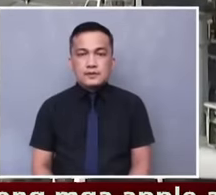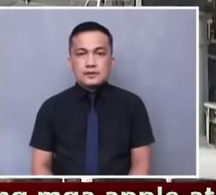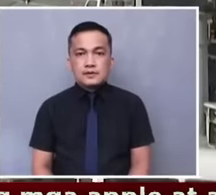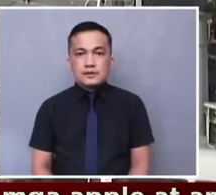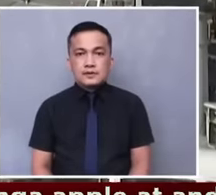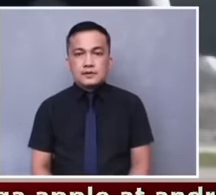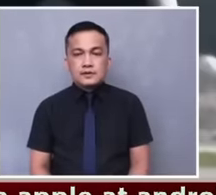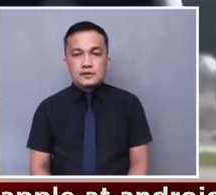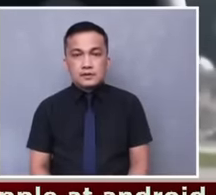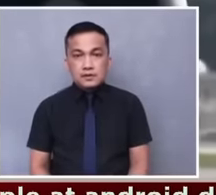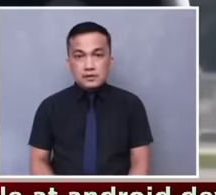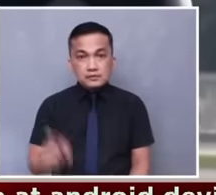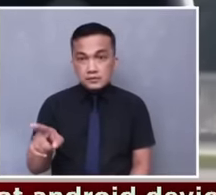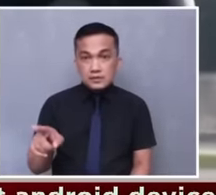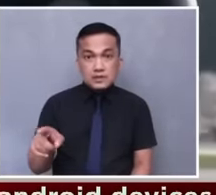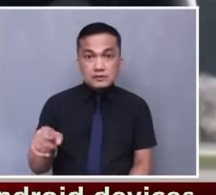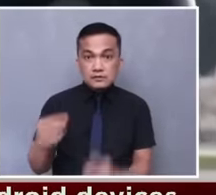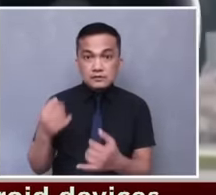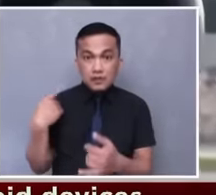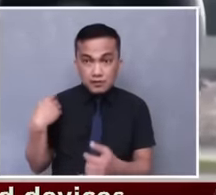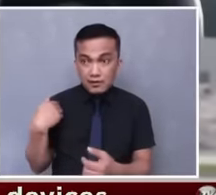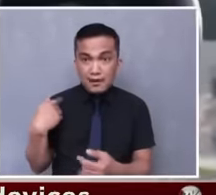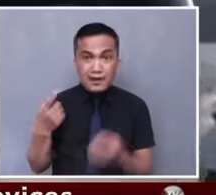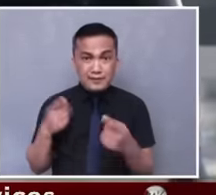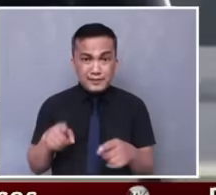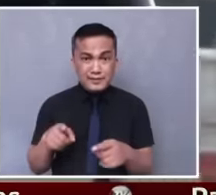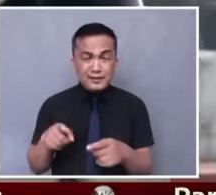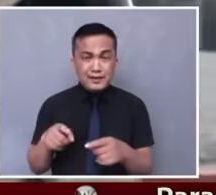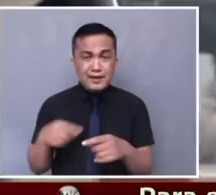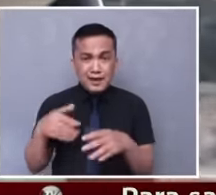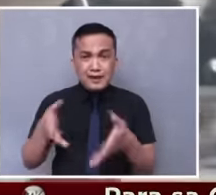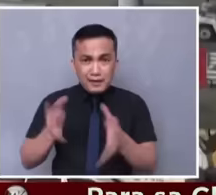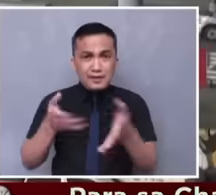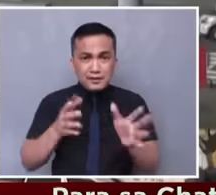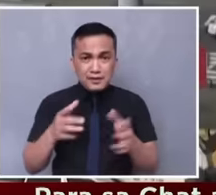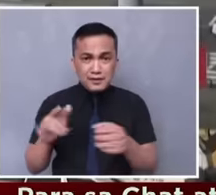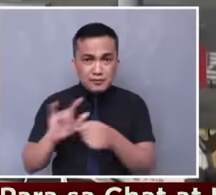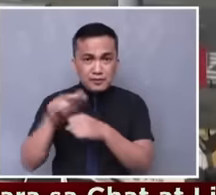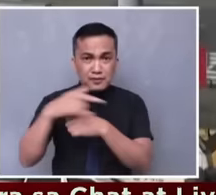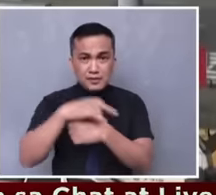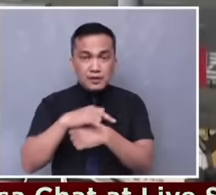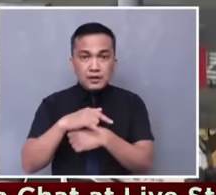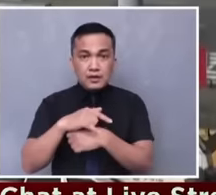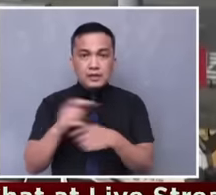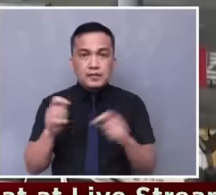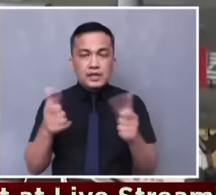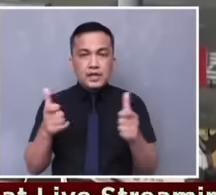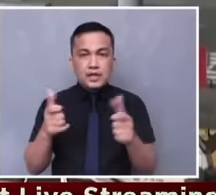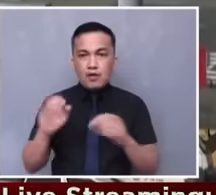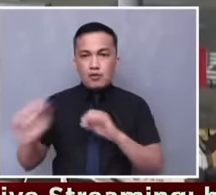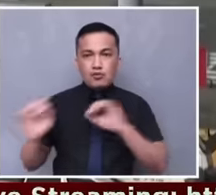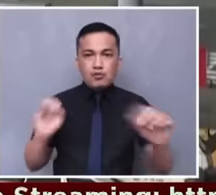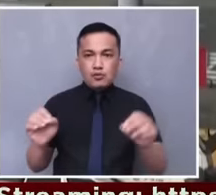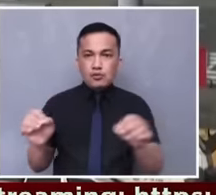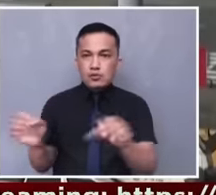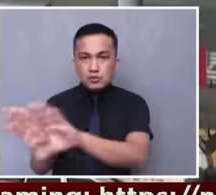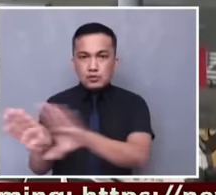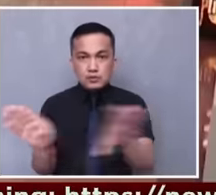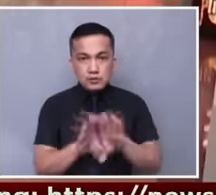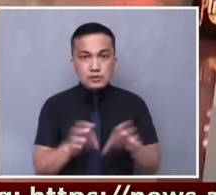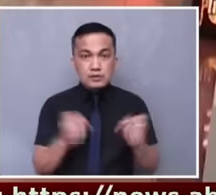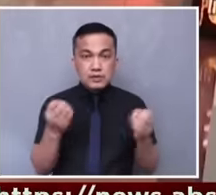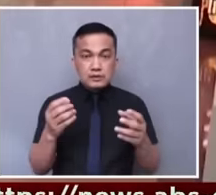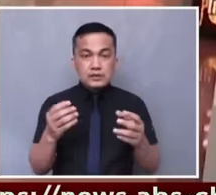Kung kailan lumuluwag na ang pagbiyahe sa mundo, bigla at kanya-kanya ulit sa pagsasara ang maraming bansa dahil sa